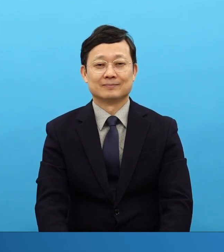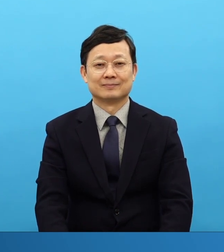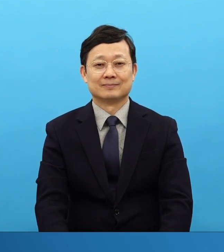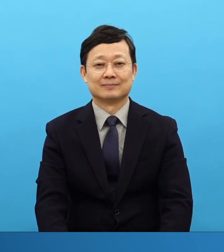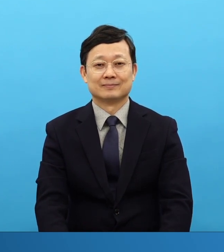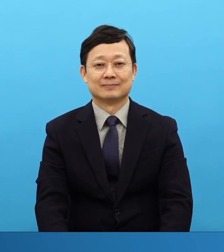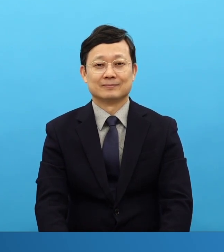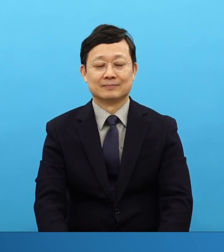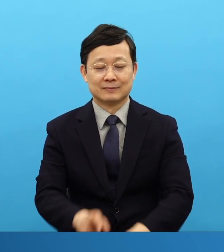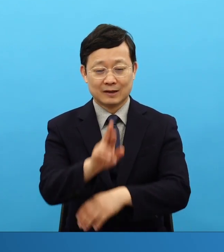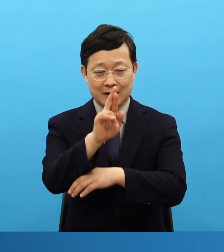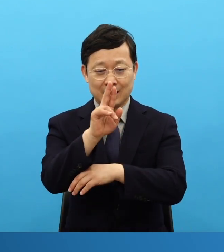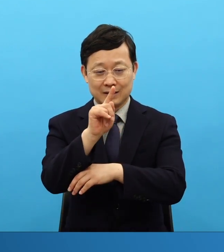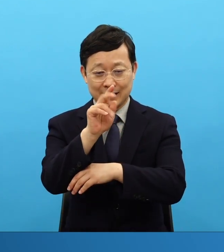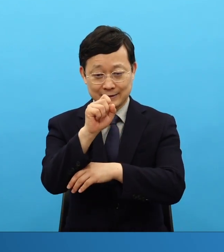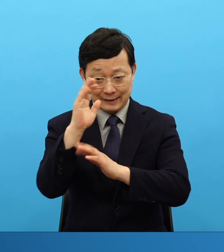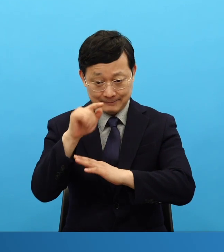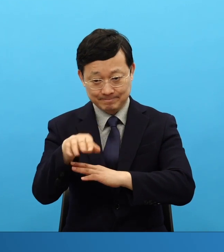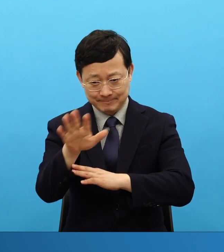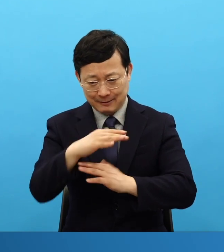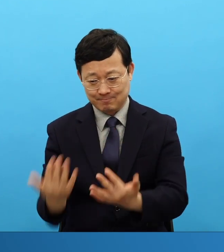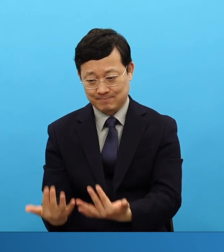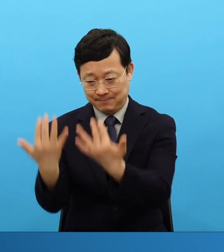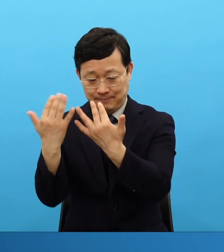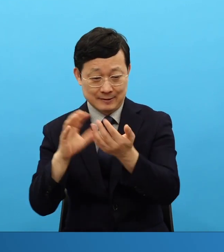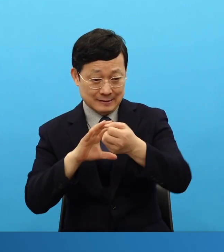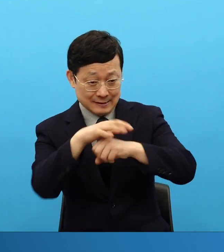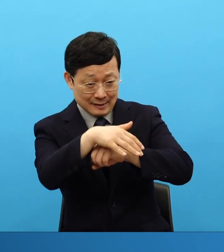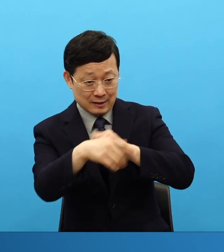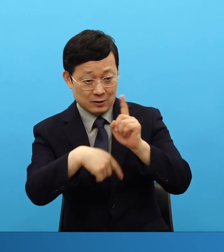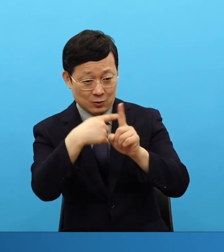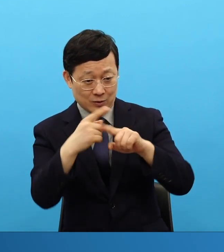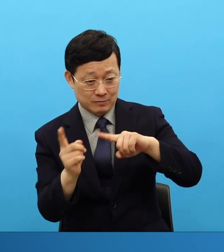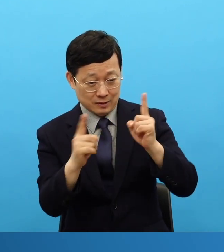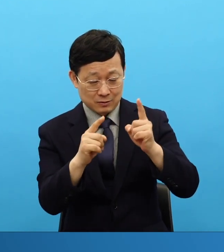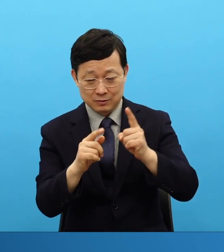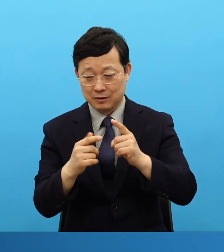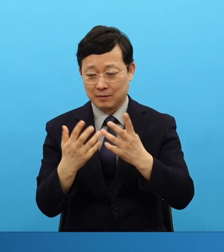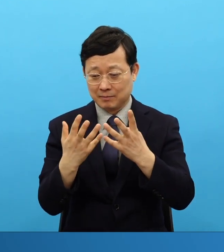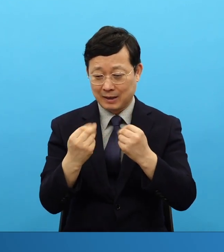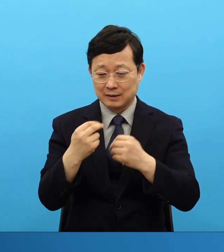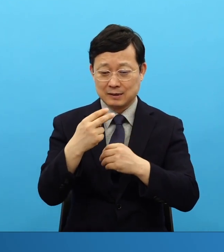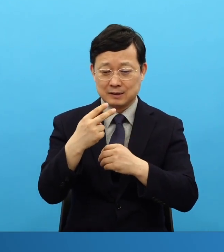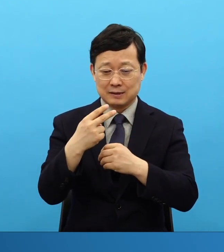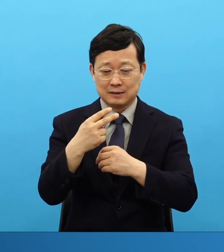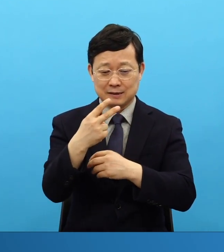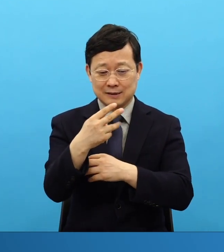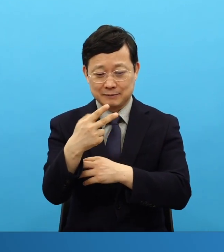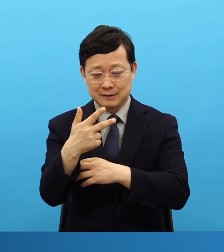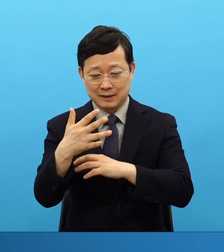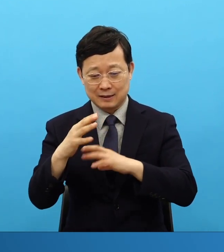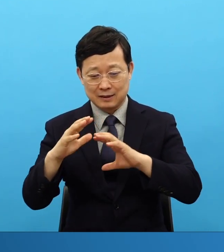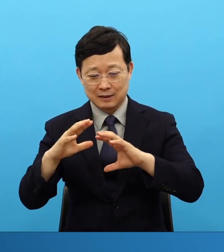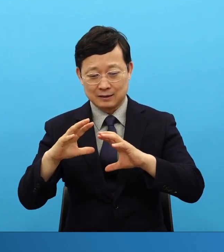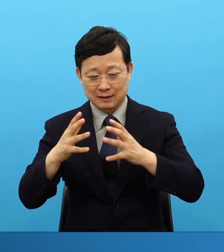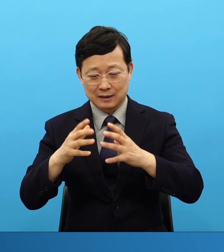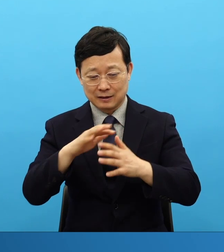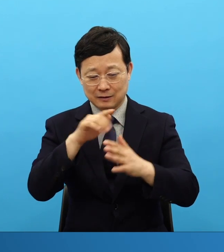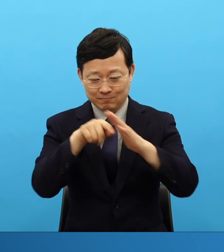手術に全国の教会と生徒の皆さんがお祈りをお願いします。 우리 알테 사고들이 무너진 세계교회 살리는 참 전도자, 목회사 237 나라 살리는 선교사들이 일어나도록 기도해 주시기를 바랍니다.